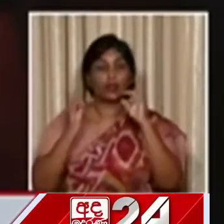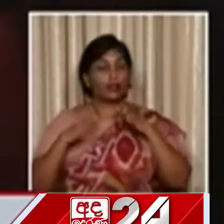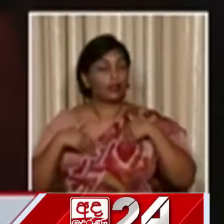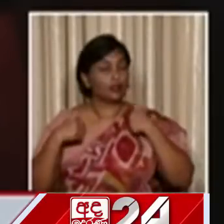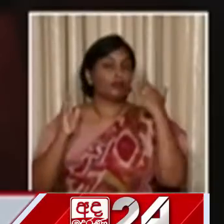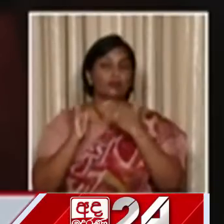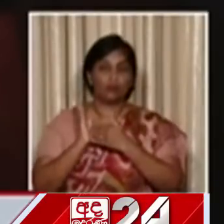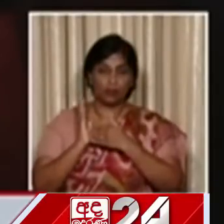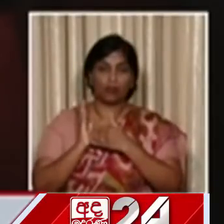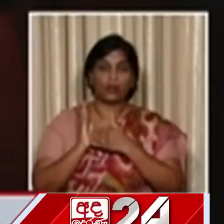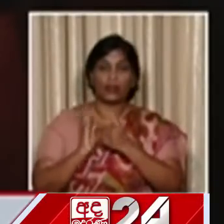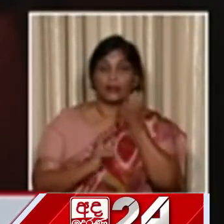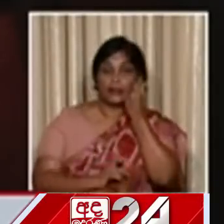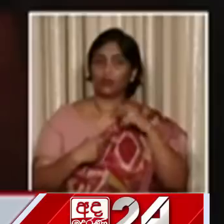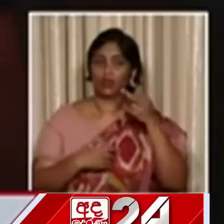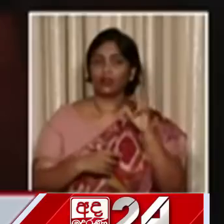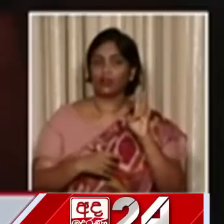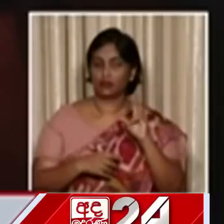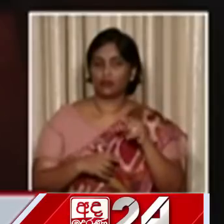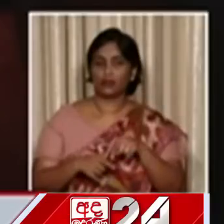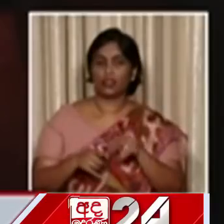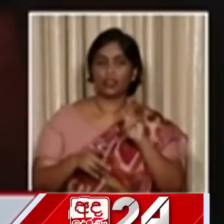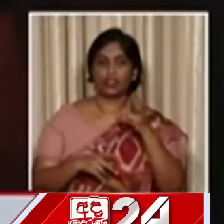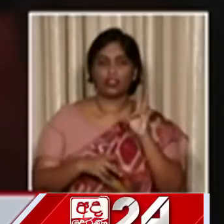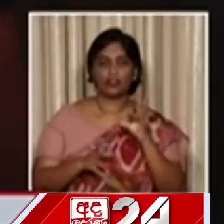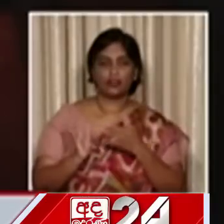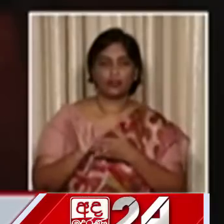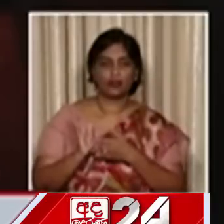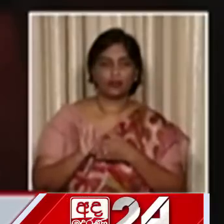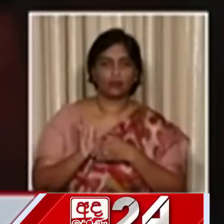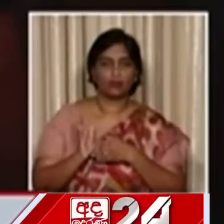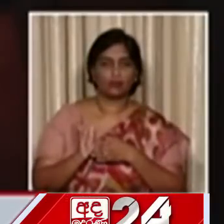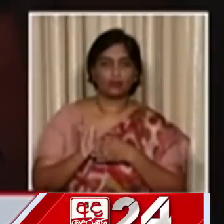සේවය පිළිබඳව සැකයක් ඇති කිරීමයි. මේ ඉන්නේ 225. එන්න.